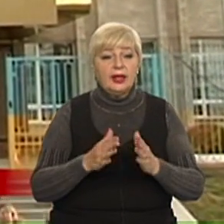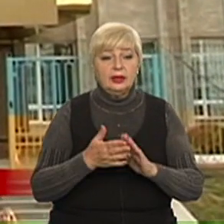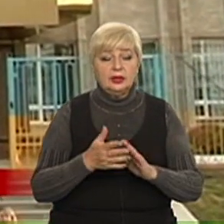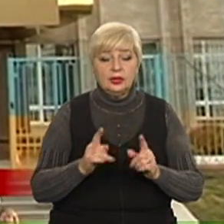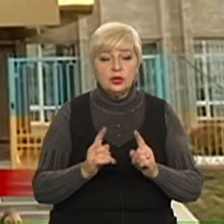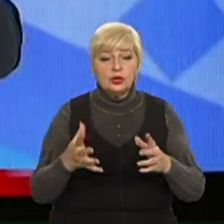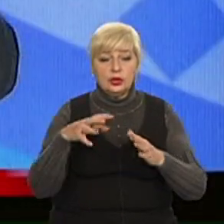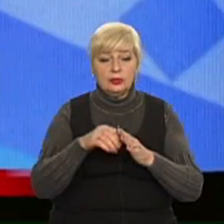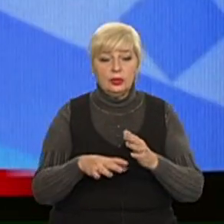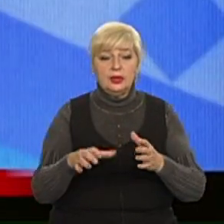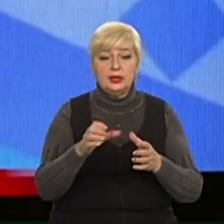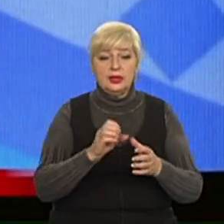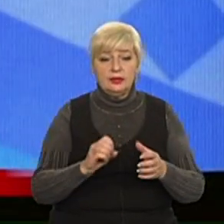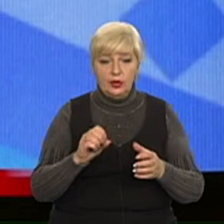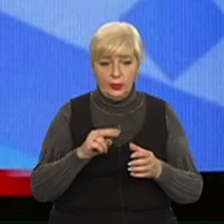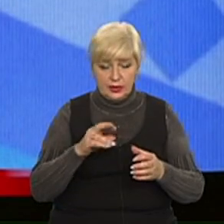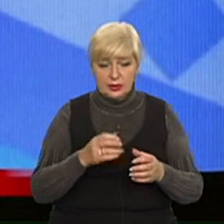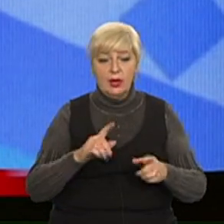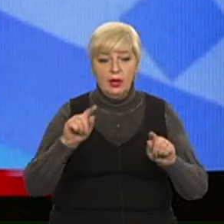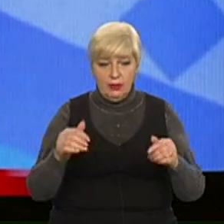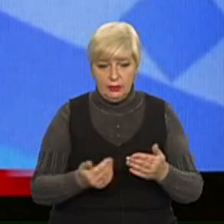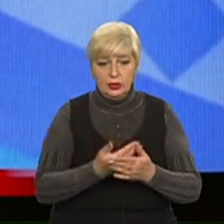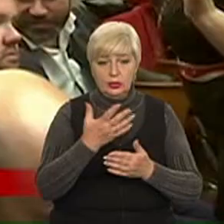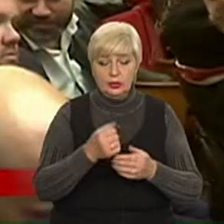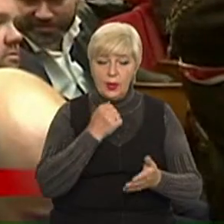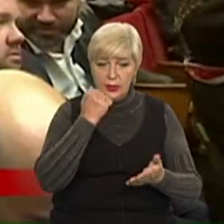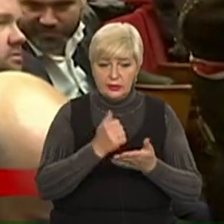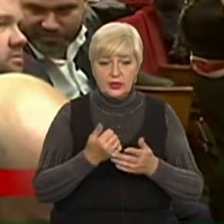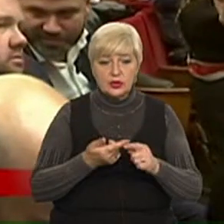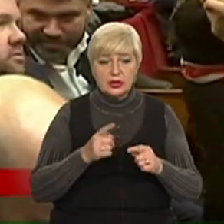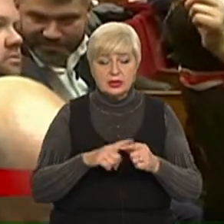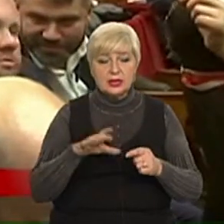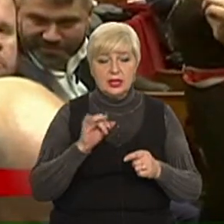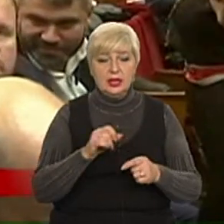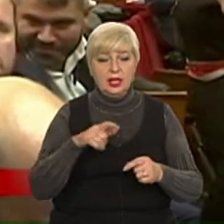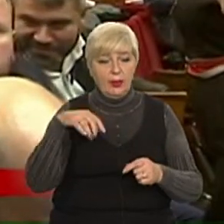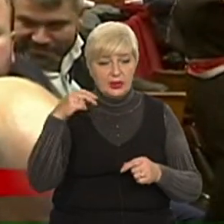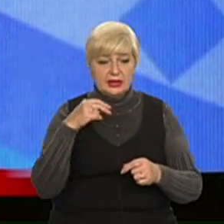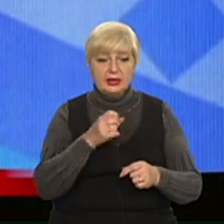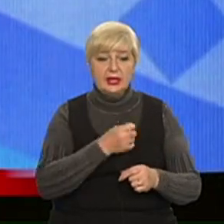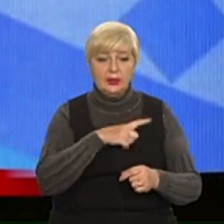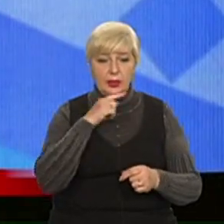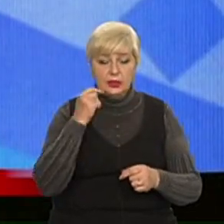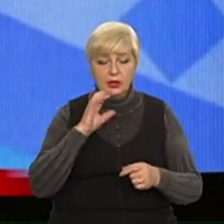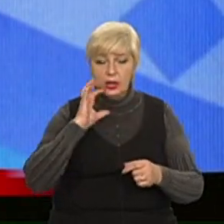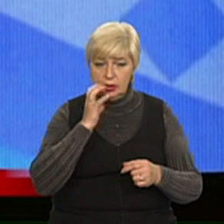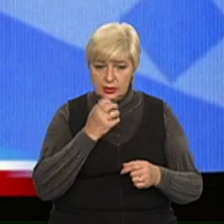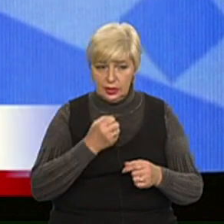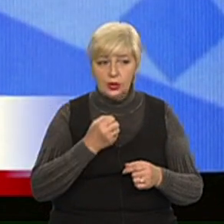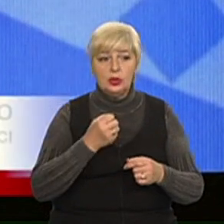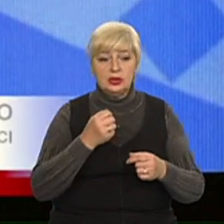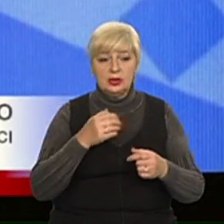енергетичного товариства, відновлена. Підтверджує це і президент Білорусі. Серьезные предпосылки для